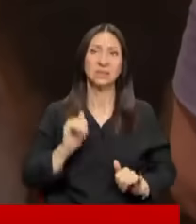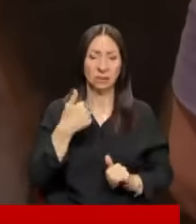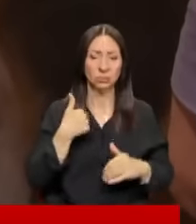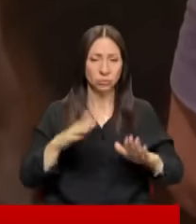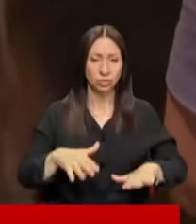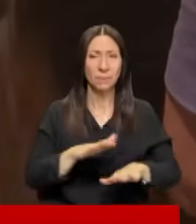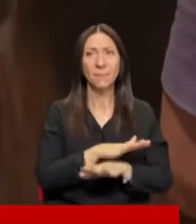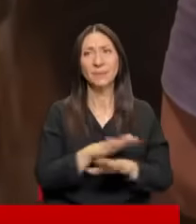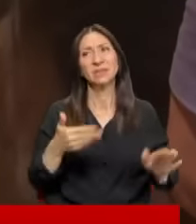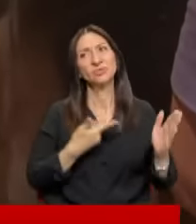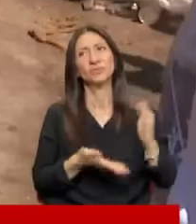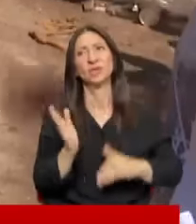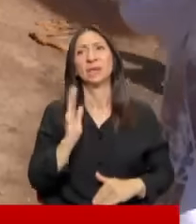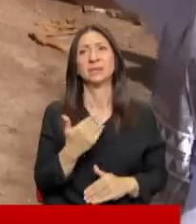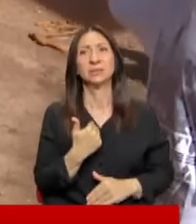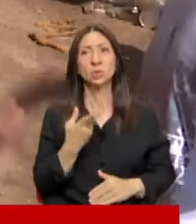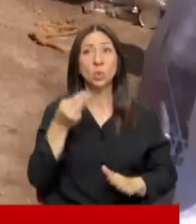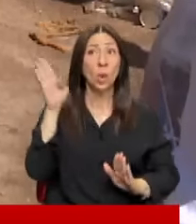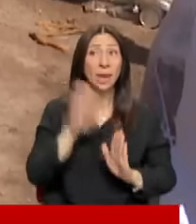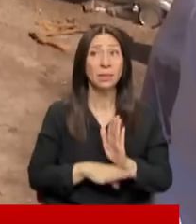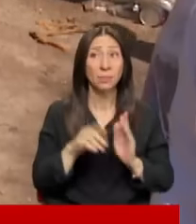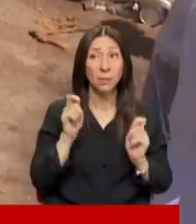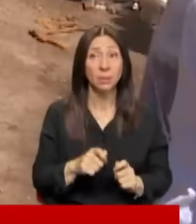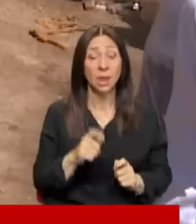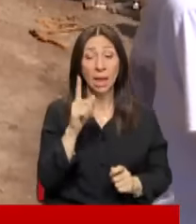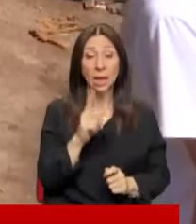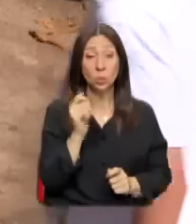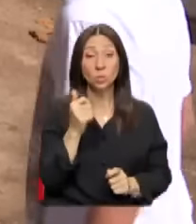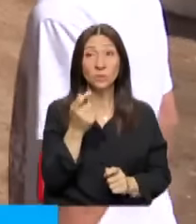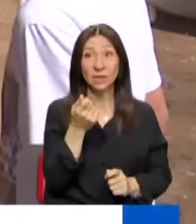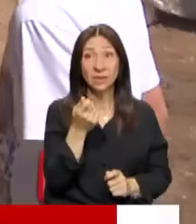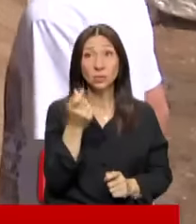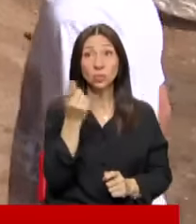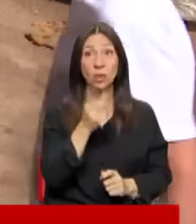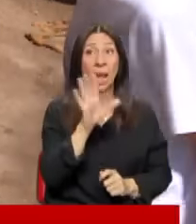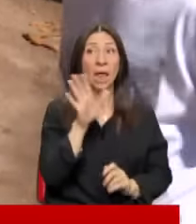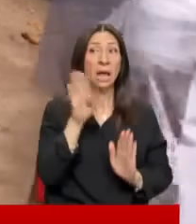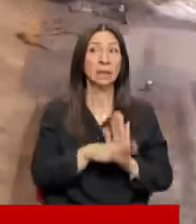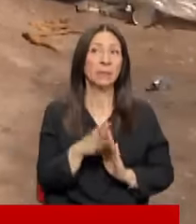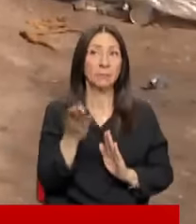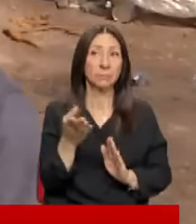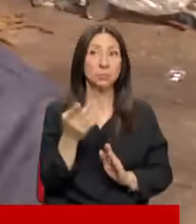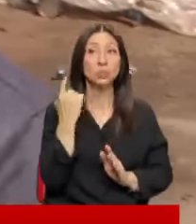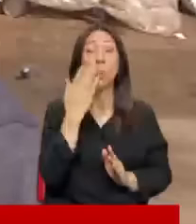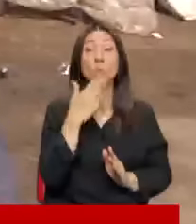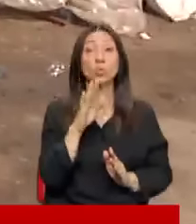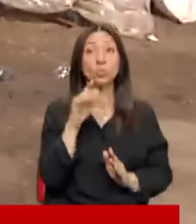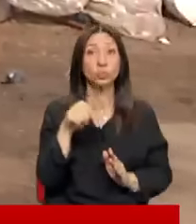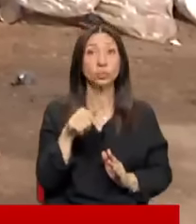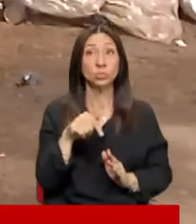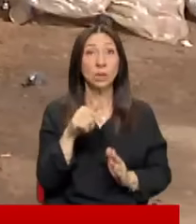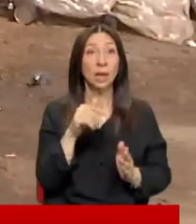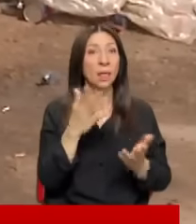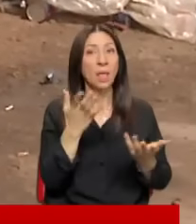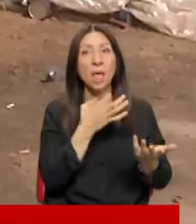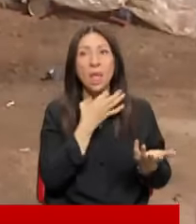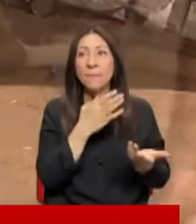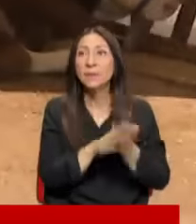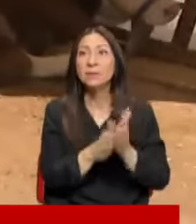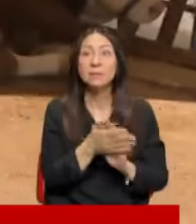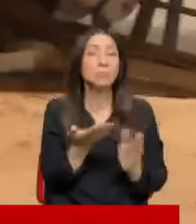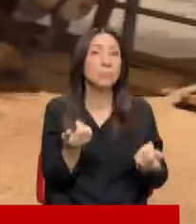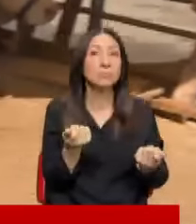buradayız. Bittiği zaman çıkar gideriz. Çok indirim yaptılar. Yani ilk günkü fiyattan %50 indirimde şu anda. Dün yoktu ama ellerinde kaldı hepsi, bütün